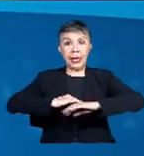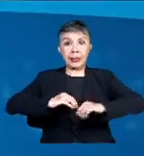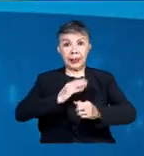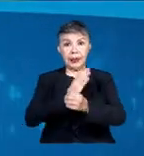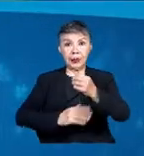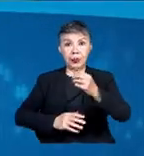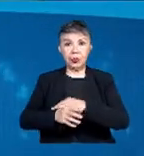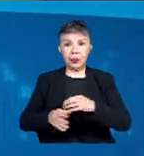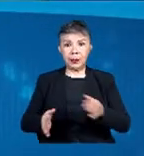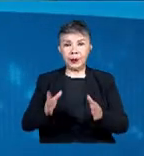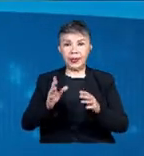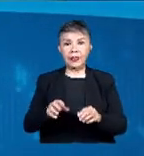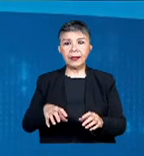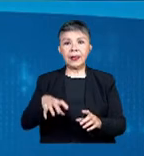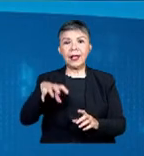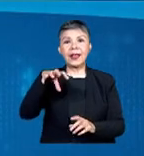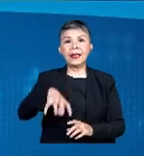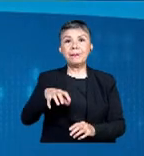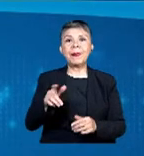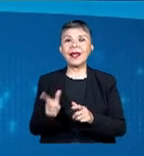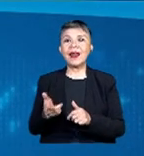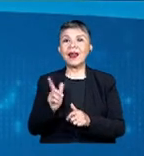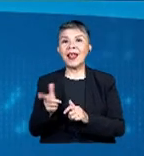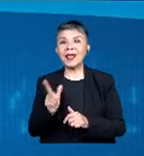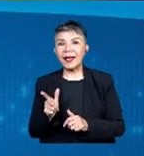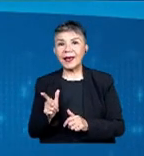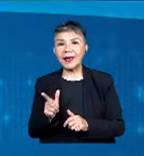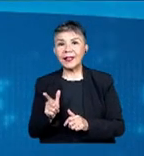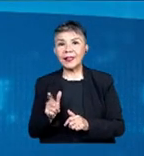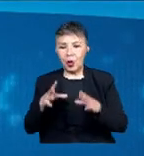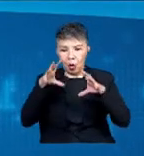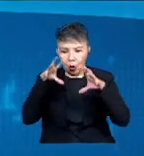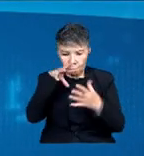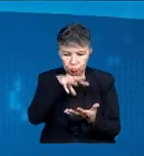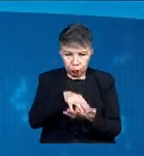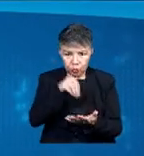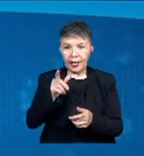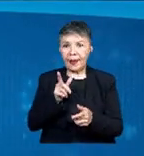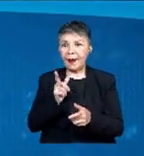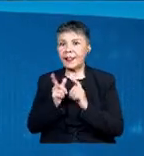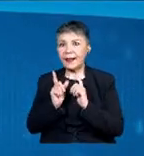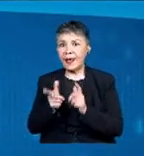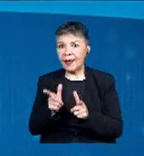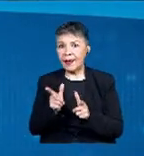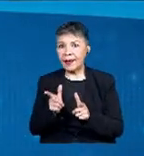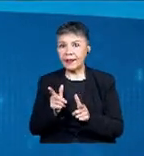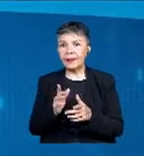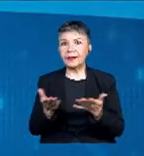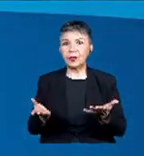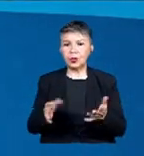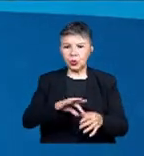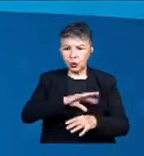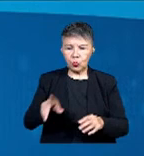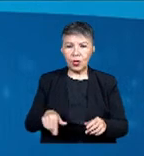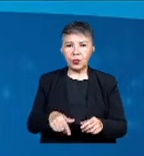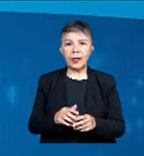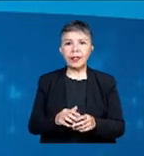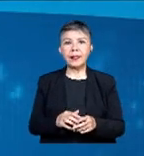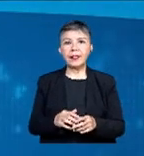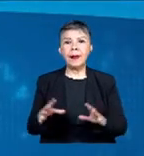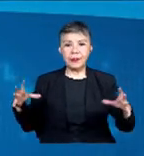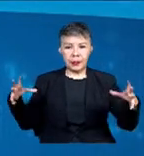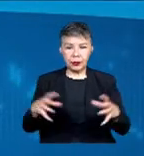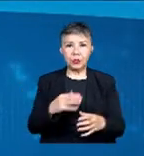satu training center, tempat pemusatan latihan yang semua mereka akan